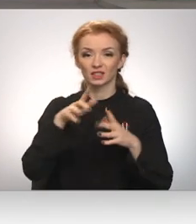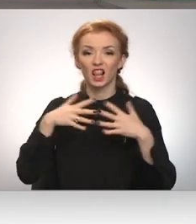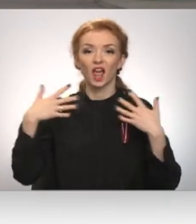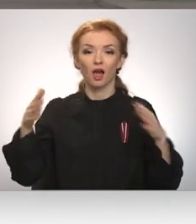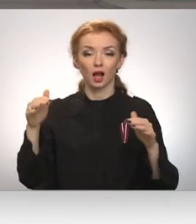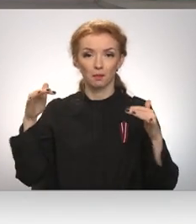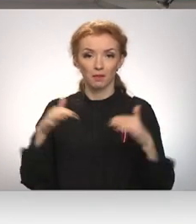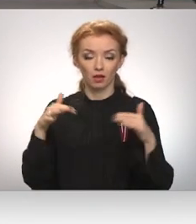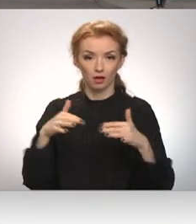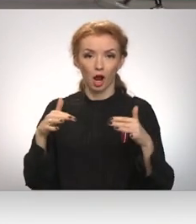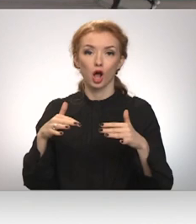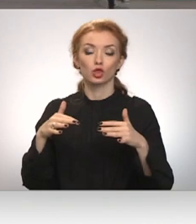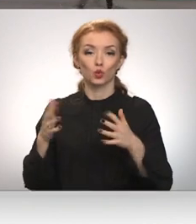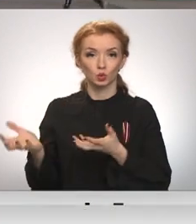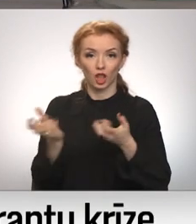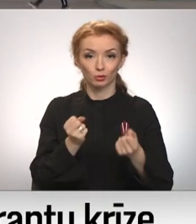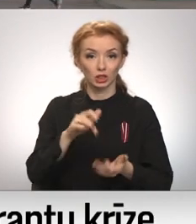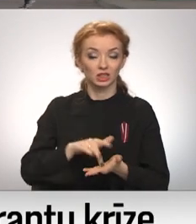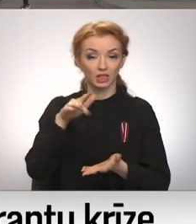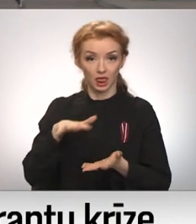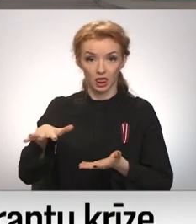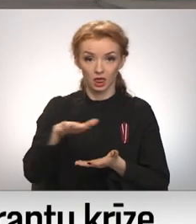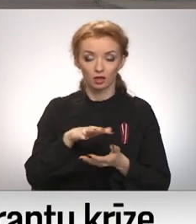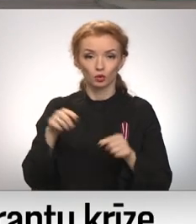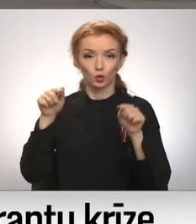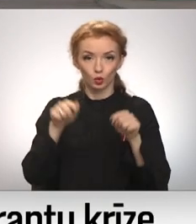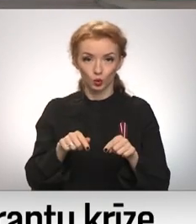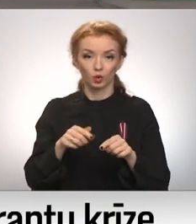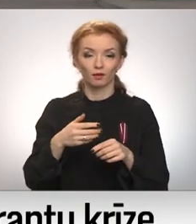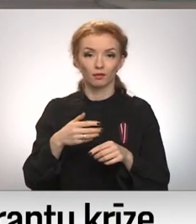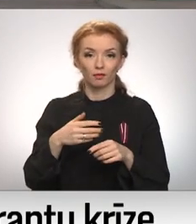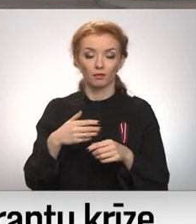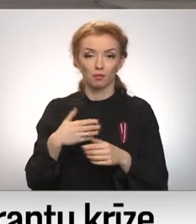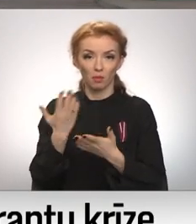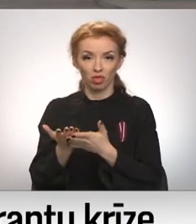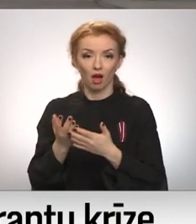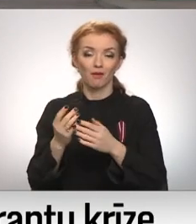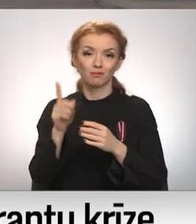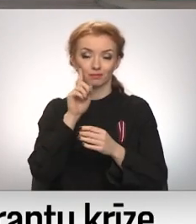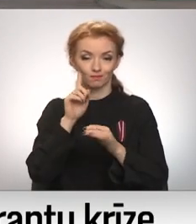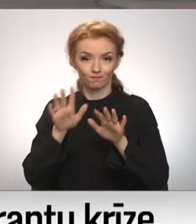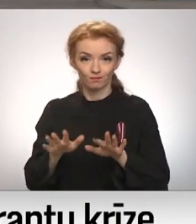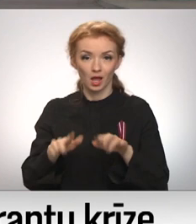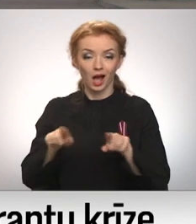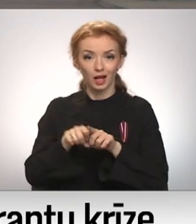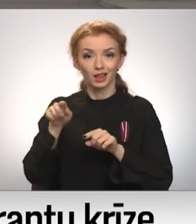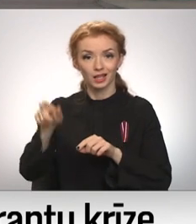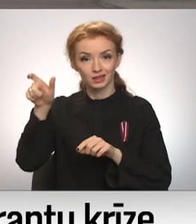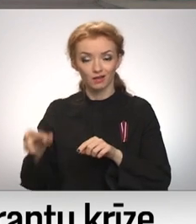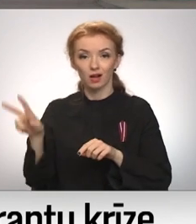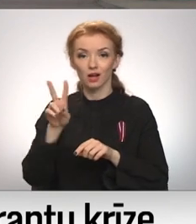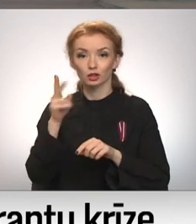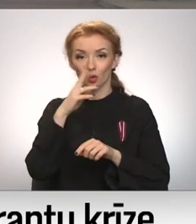bēgļu un migrantu uzņemšanas centrs, kur tiek ievietoti arī tie, kuri no Baltkrievijas ir